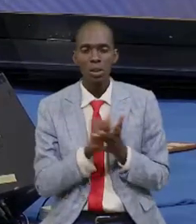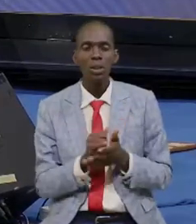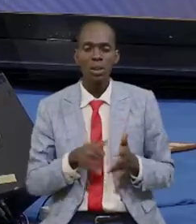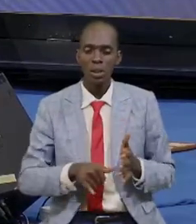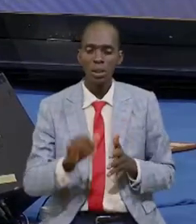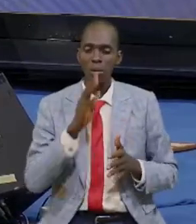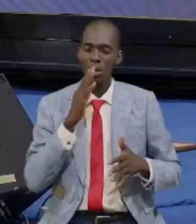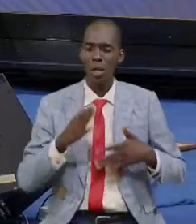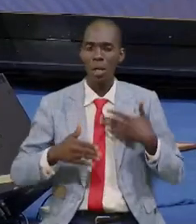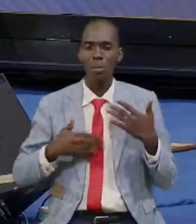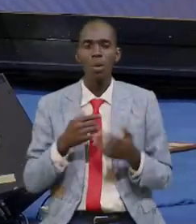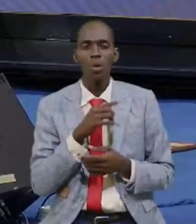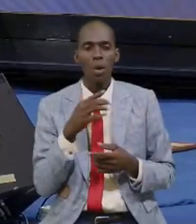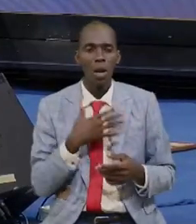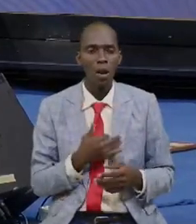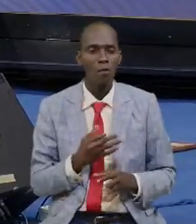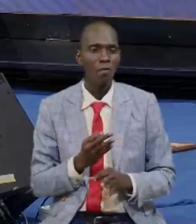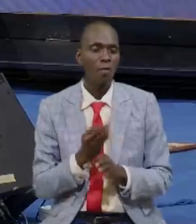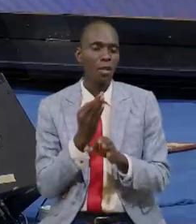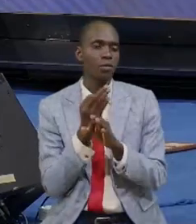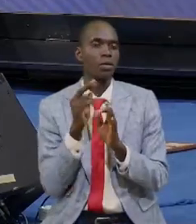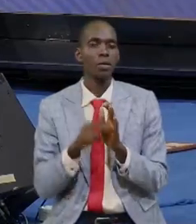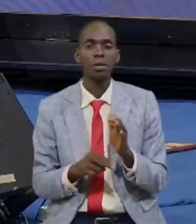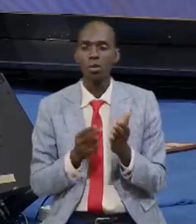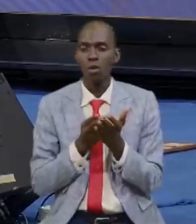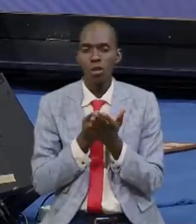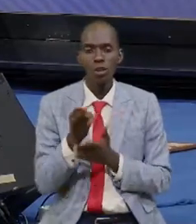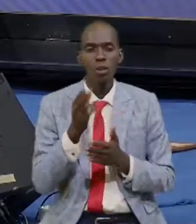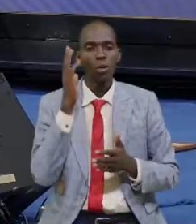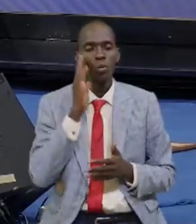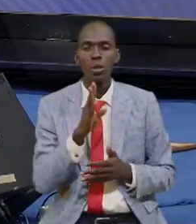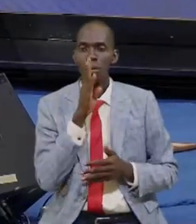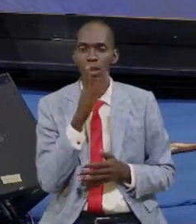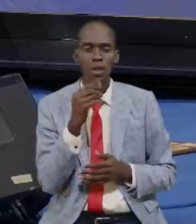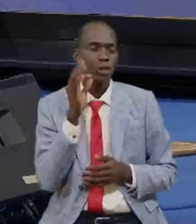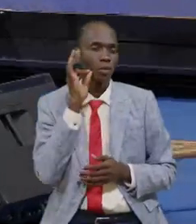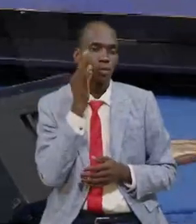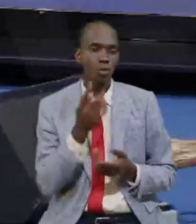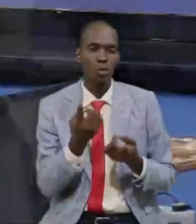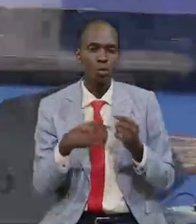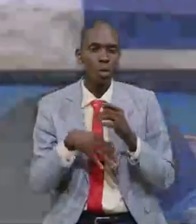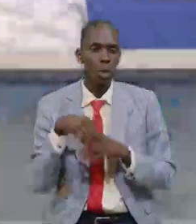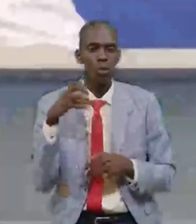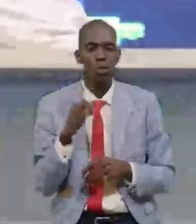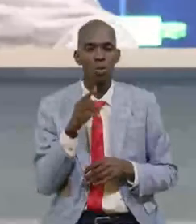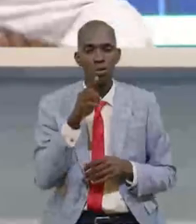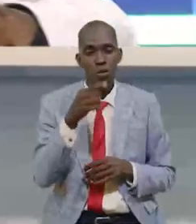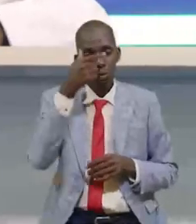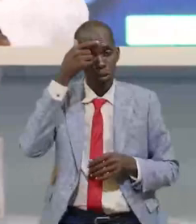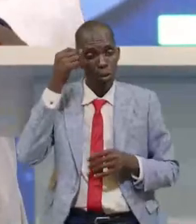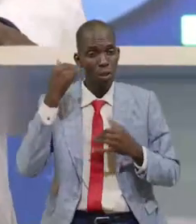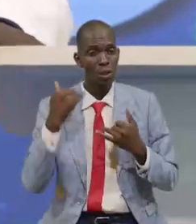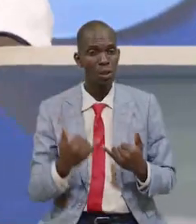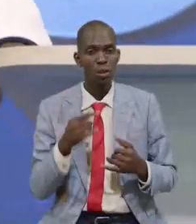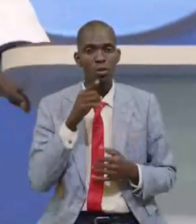persécuté, il y a la fidélité, l'honnêteté, la foi. Il y a l'honnêteté sera le fruit